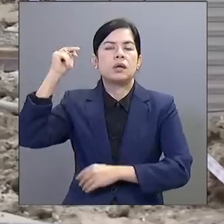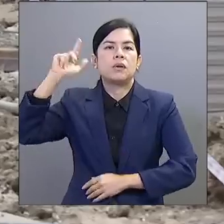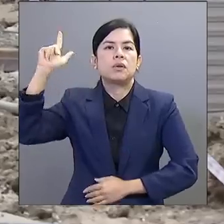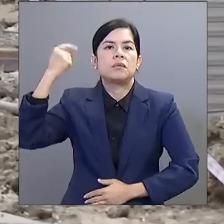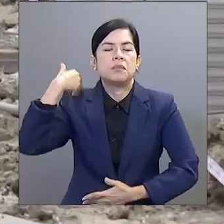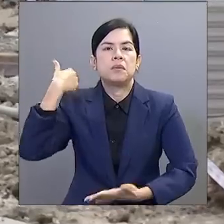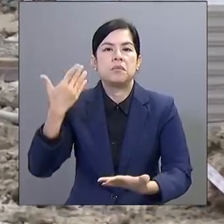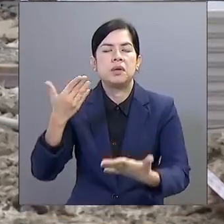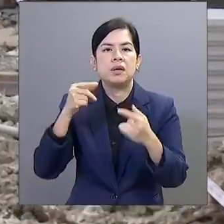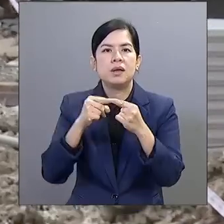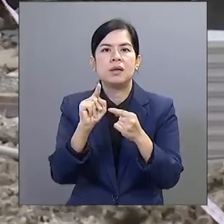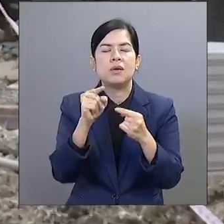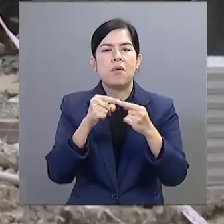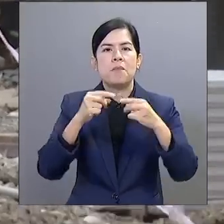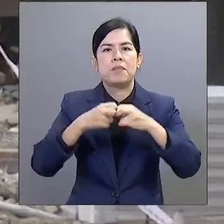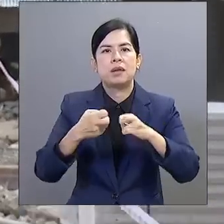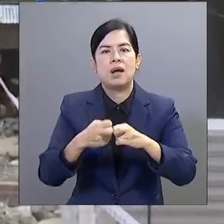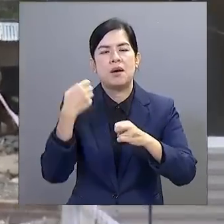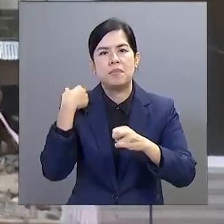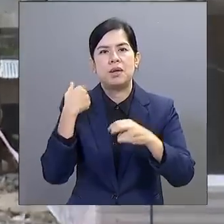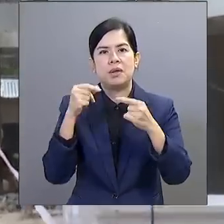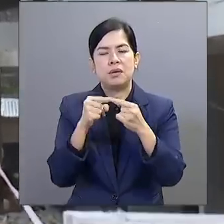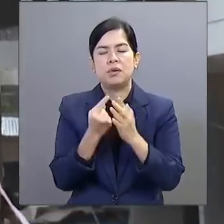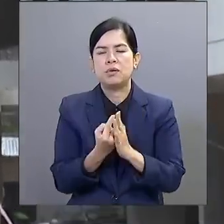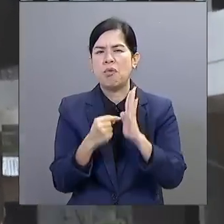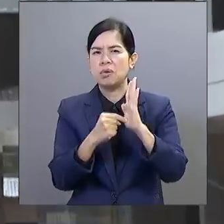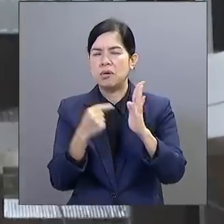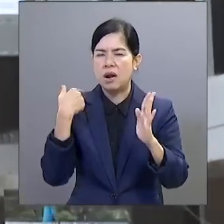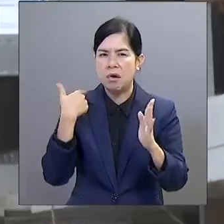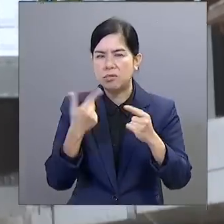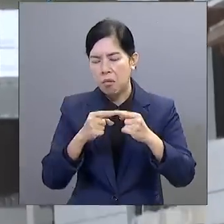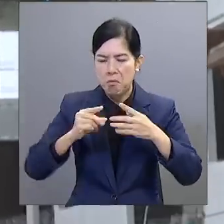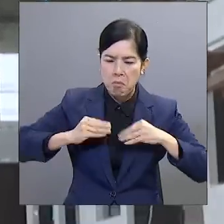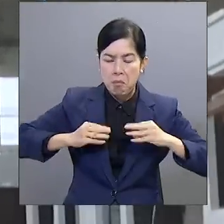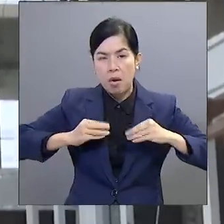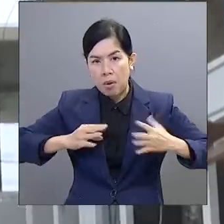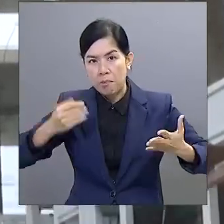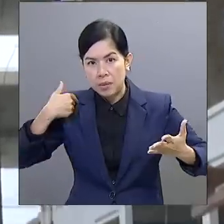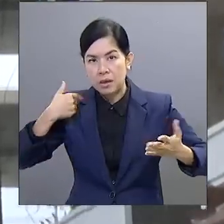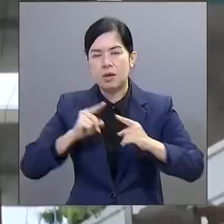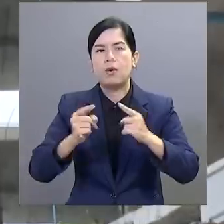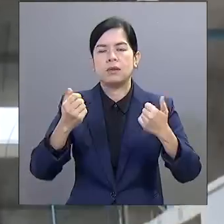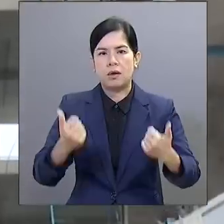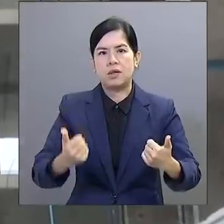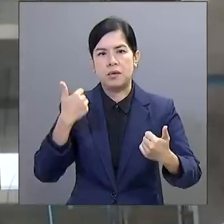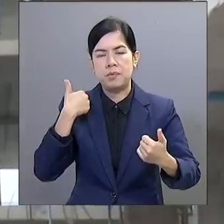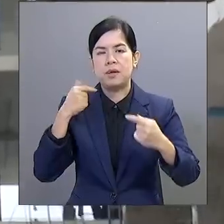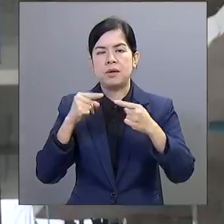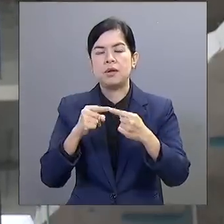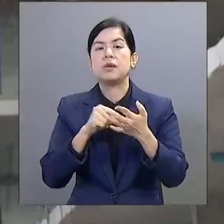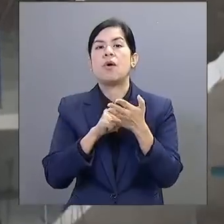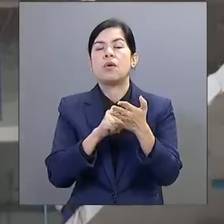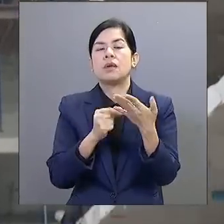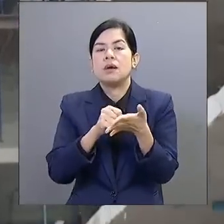นคัดค้านจนไปต่อไม่ได้ค่ะแต่เมื่อหยิบมาปัดฝุ่นใหม่ในเวลานี้กำลังเดินหน้าต่อในการรอประกาศใน